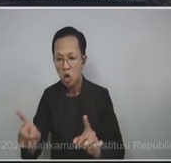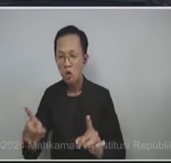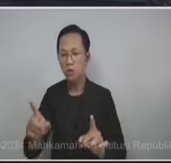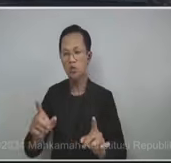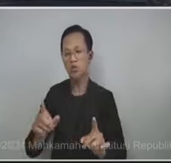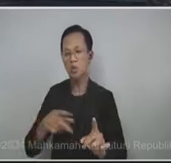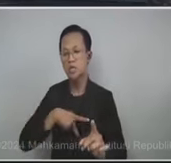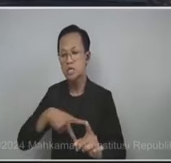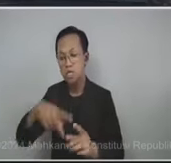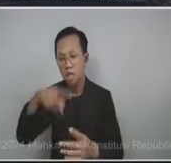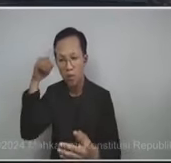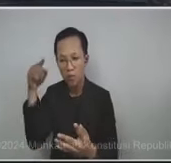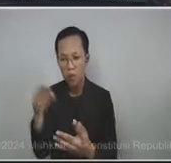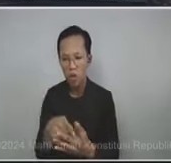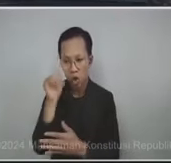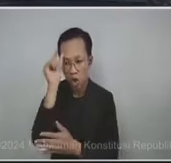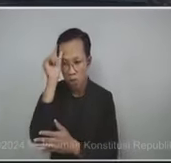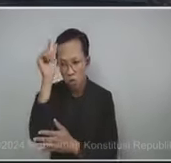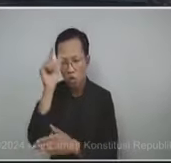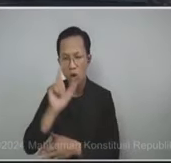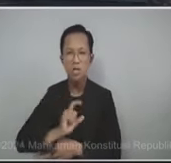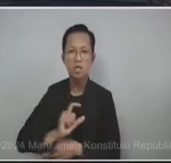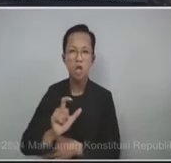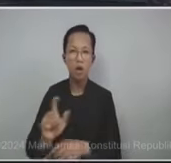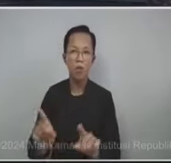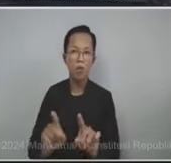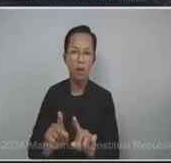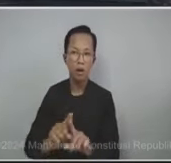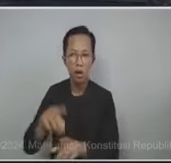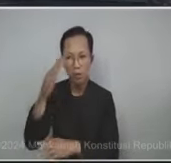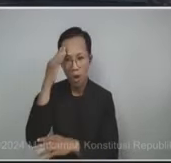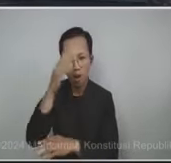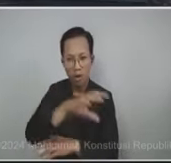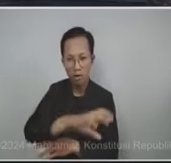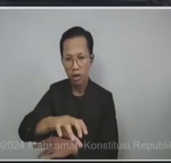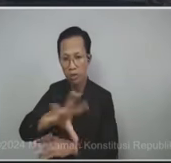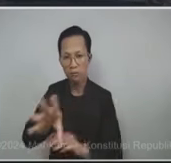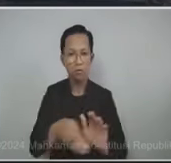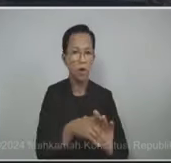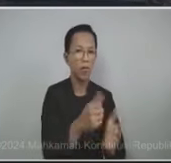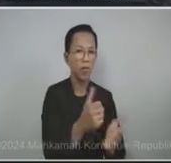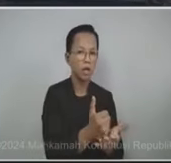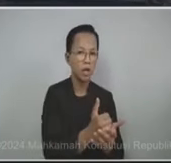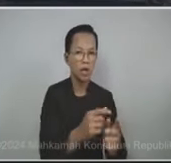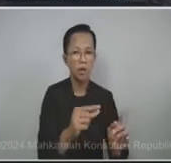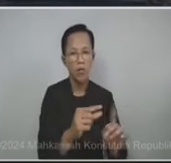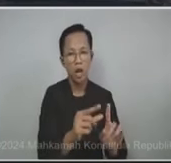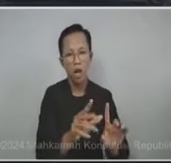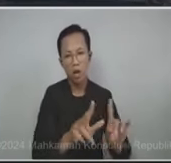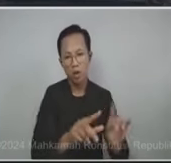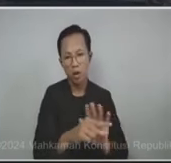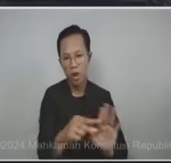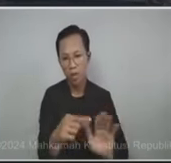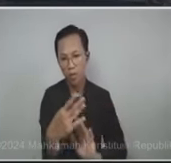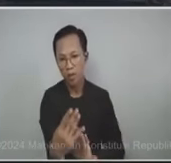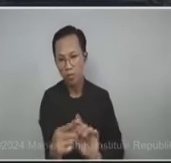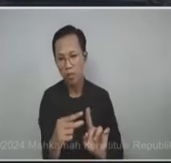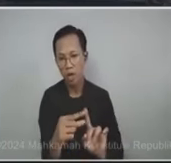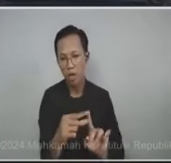Pasangan calon kepala daerah dan wakil kepala daerah seperti dijamin dalam pasal 18 ayat 4 dan pasal 28d ayat 1 udnris tahun